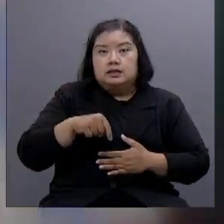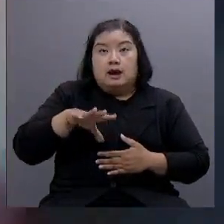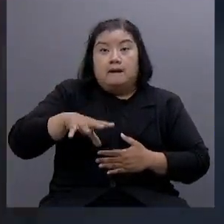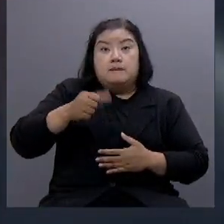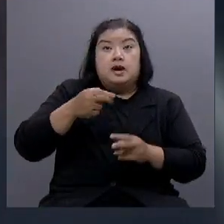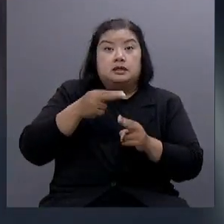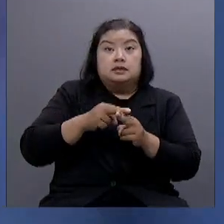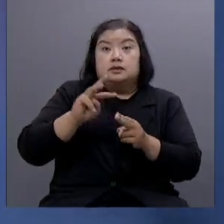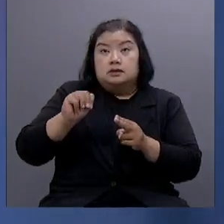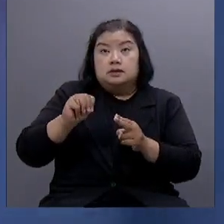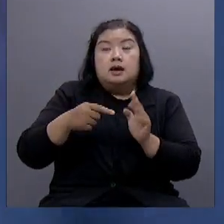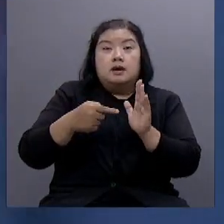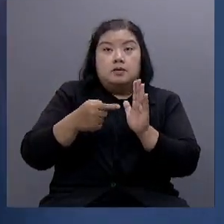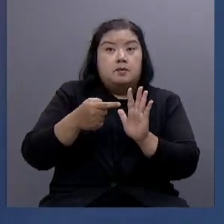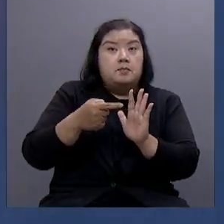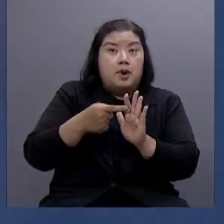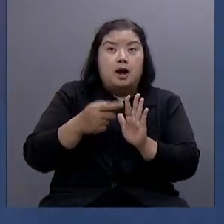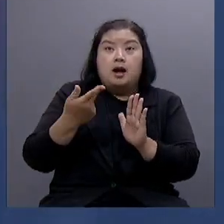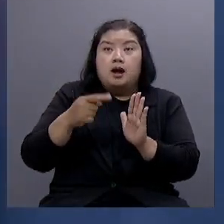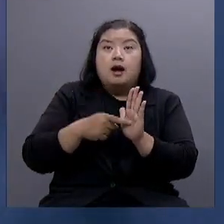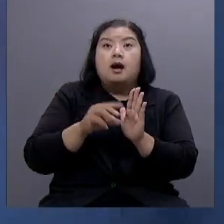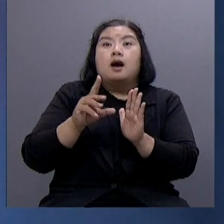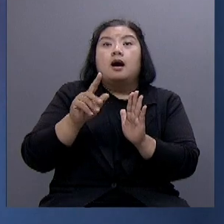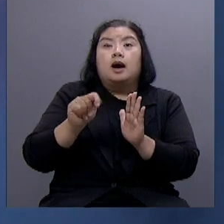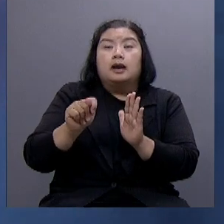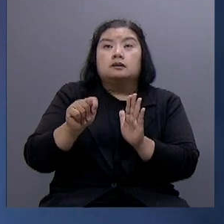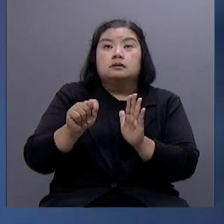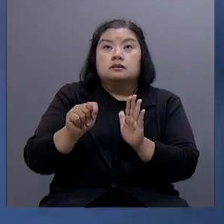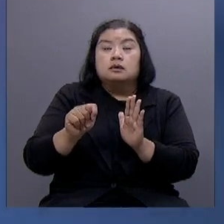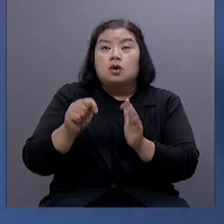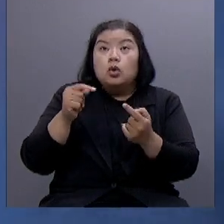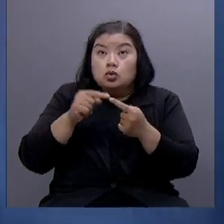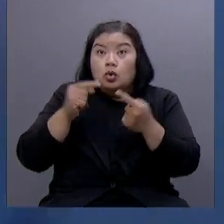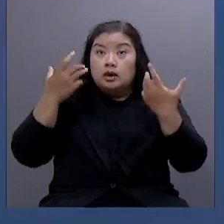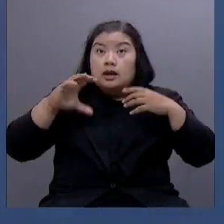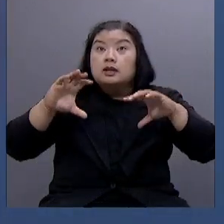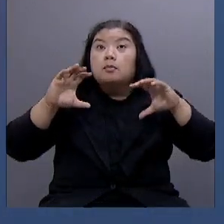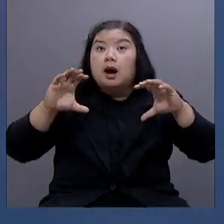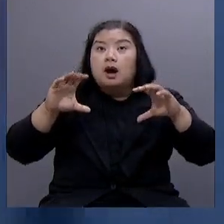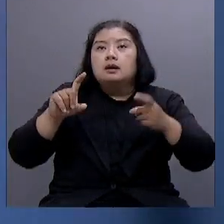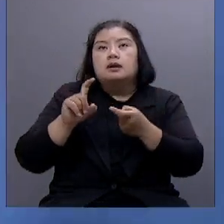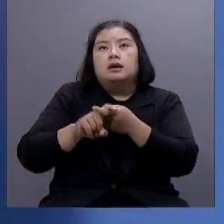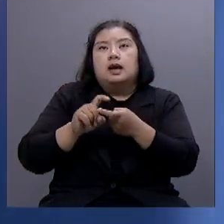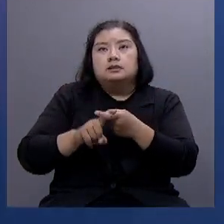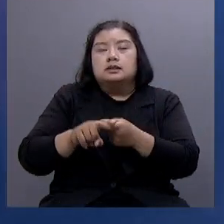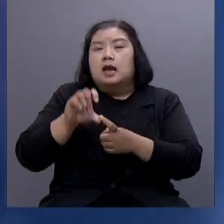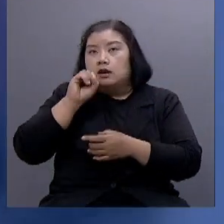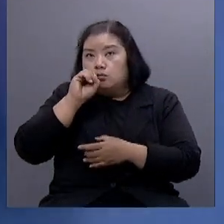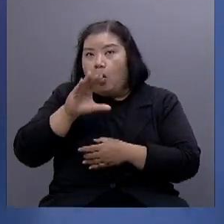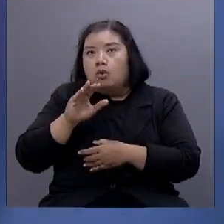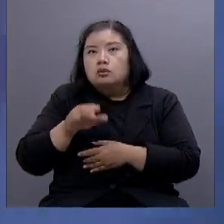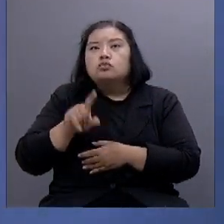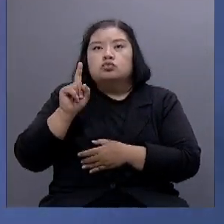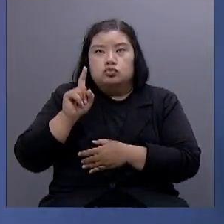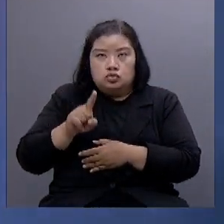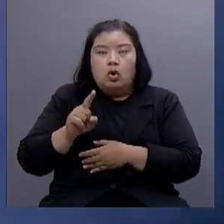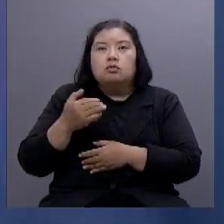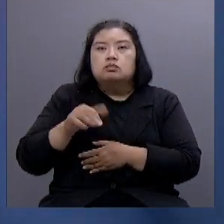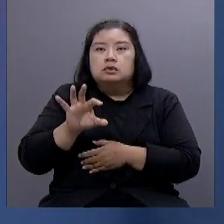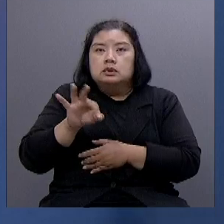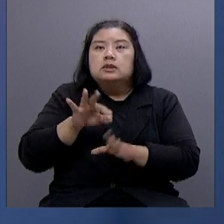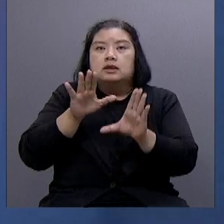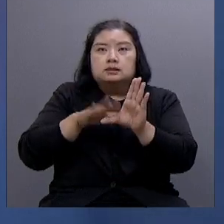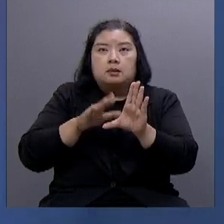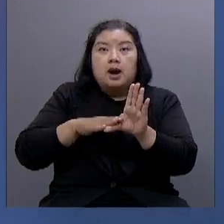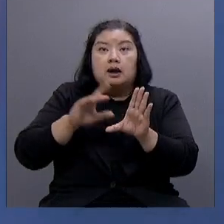การณ์นี้เกิดขึ้นเพียงไม่กี่วันหลังจากรัฐบาลรัสเซียประกาศเกณฑ์ทหารบางส่วนเป็นครั้งแรกนับตั้งแต่สงครามโลกครั้